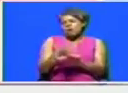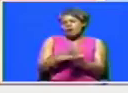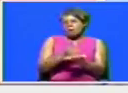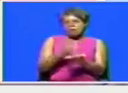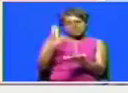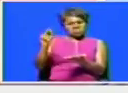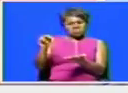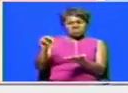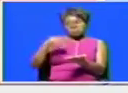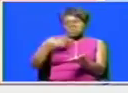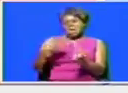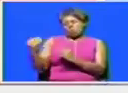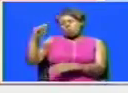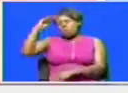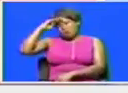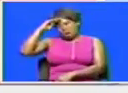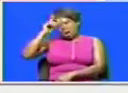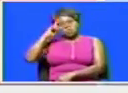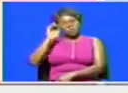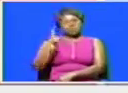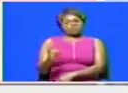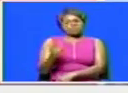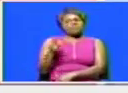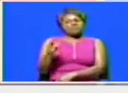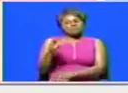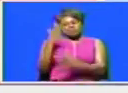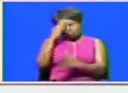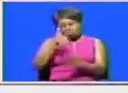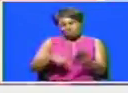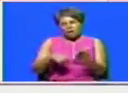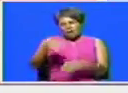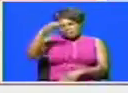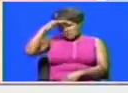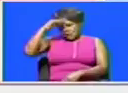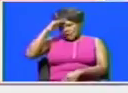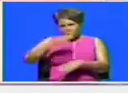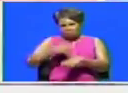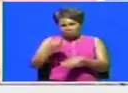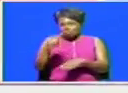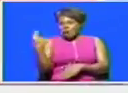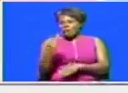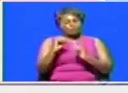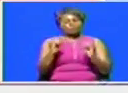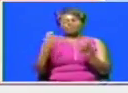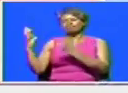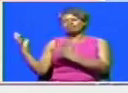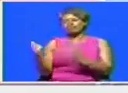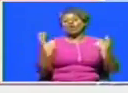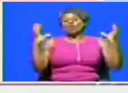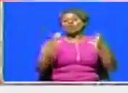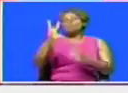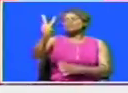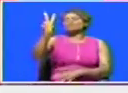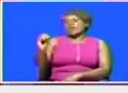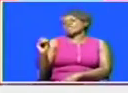nao unamwambia tukutane kwa bar. Ashakupima anajua wewe unaelekea wapi. Na hiyo bar yenyewe akikuita hauendi peke yako. Unabebana na marafiki zako 20